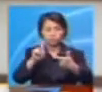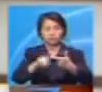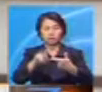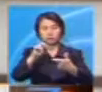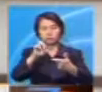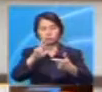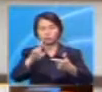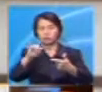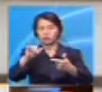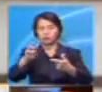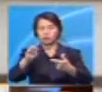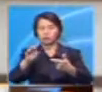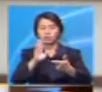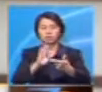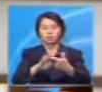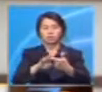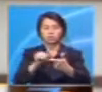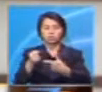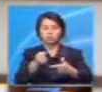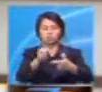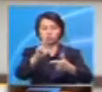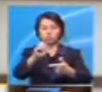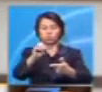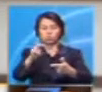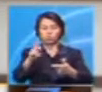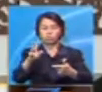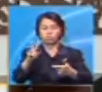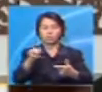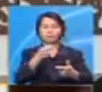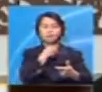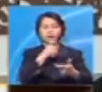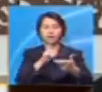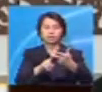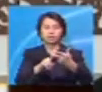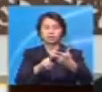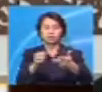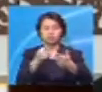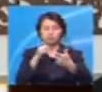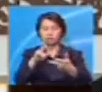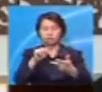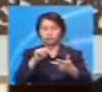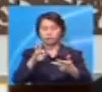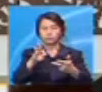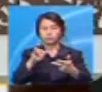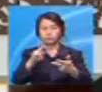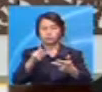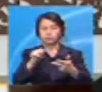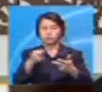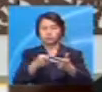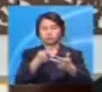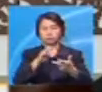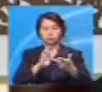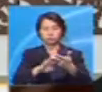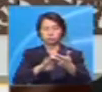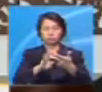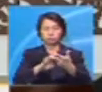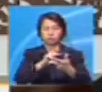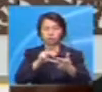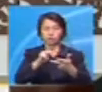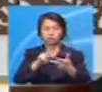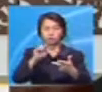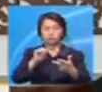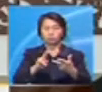Nor Aiman dari SKK Sekolah Sungai rokam perak dan ketiga disandang rafikin rosdin dari SKK sekolah kebangsaan